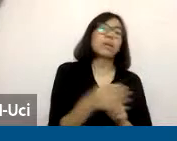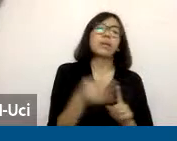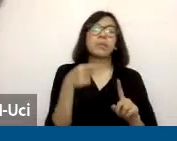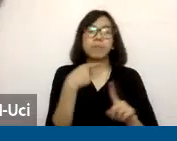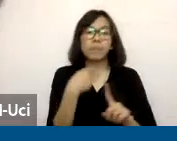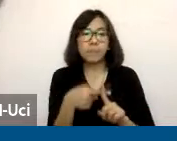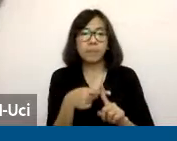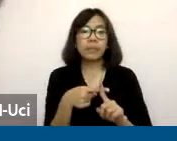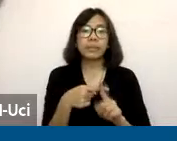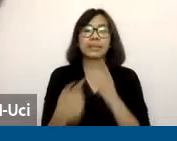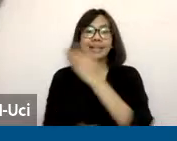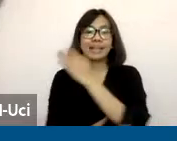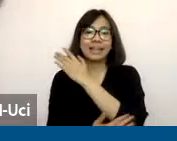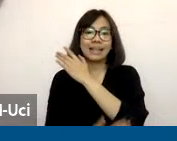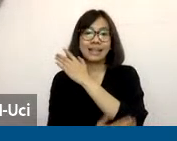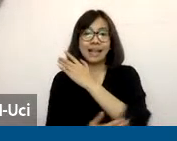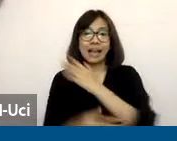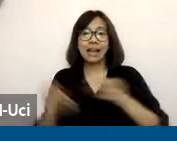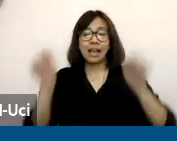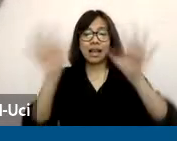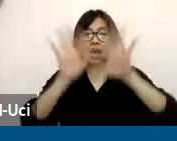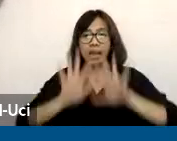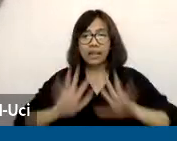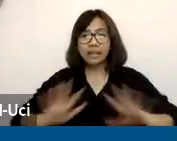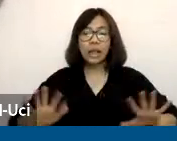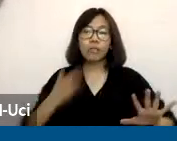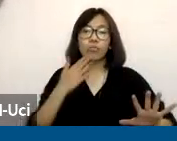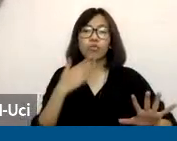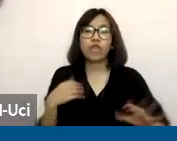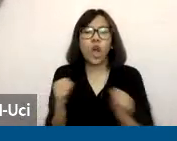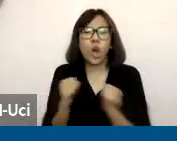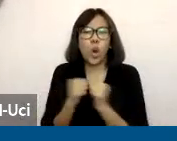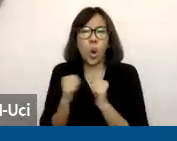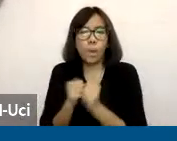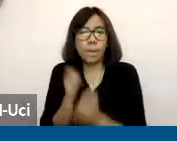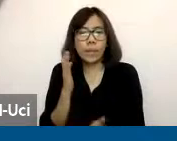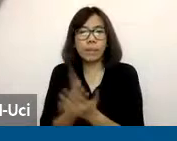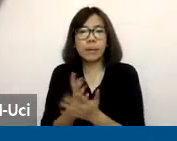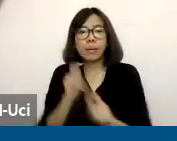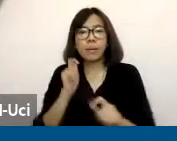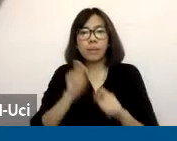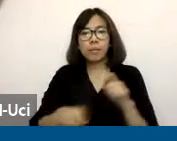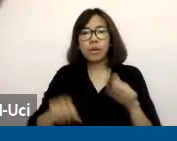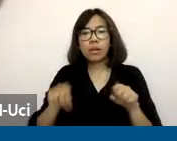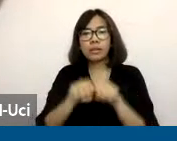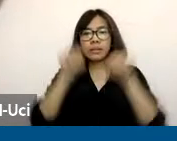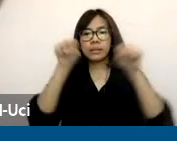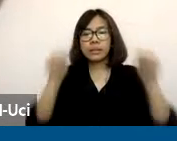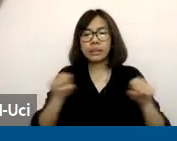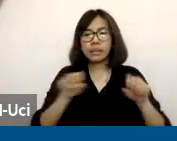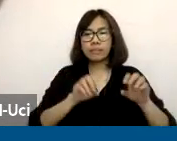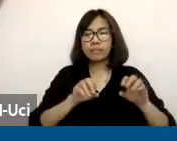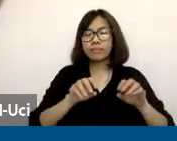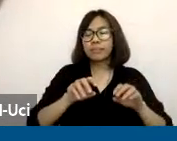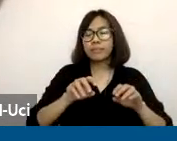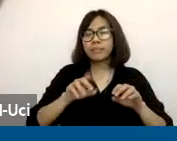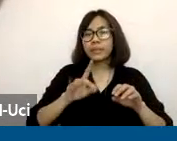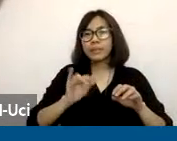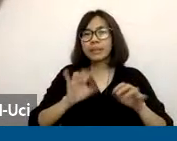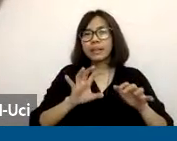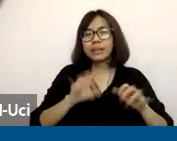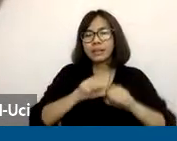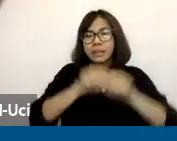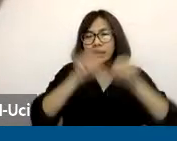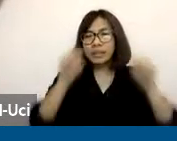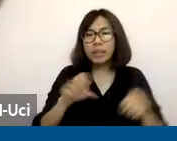Deria negara-negara di Asean untuk membentuk satu jaringan oder atau satu mekanisme